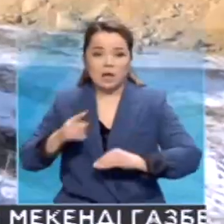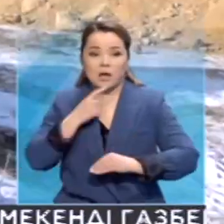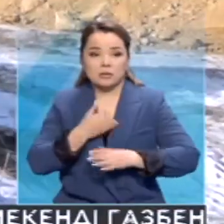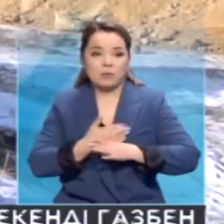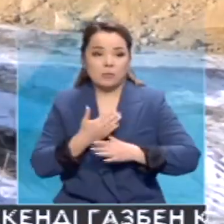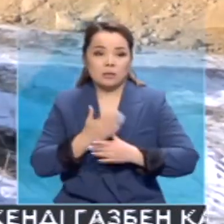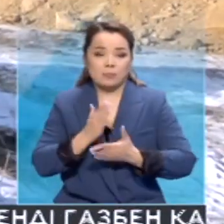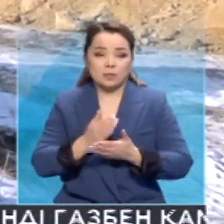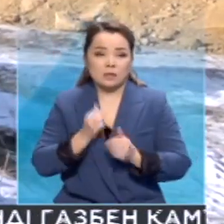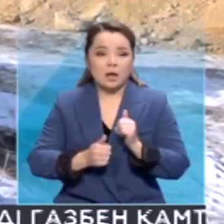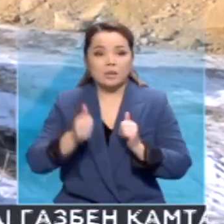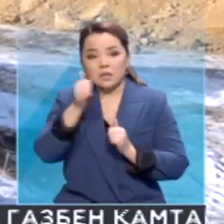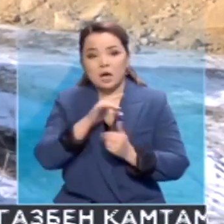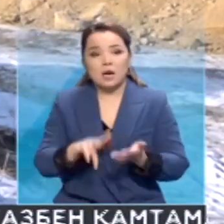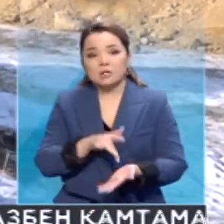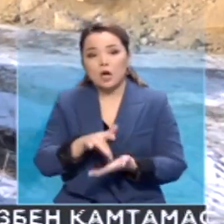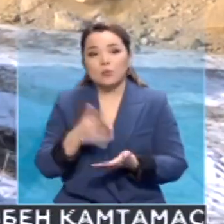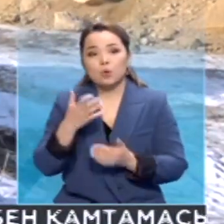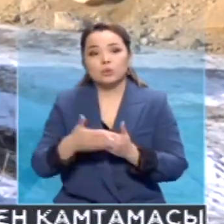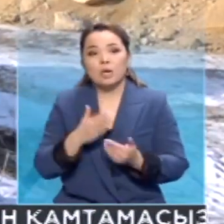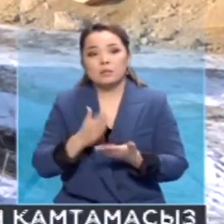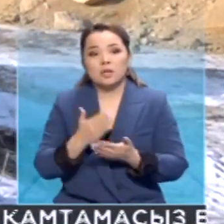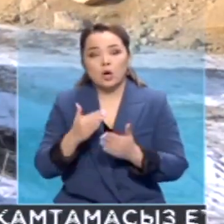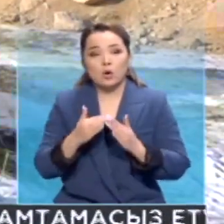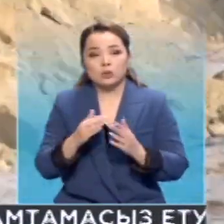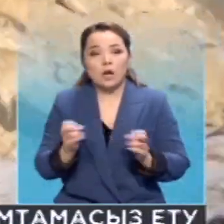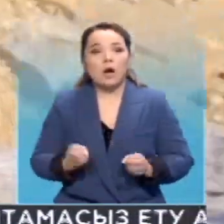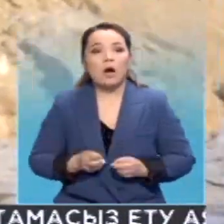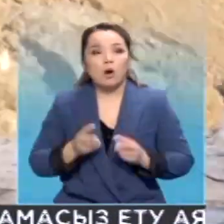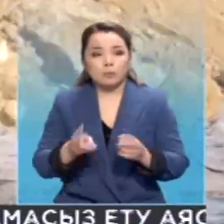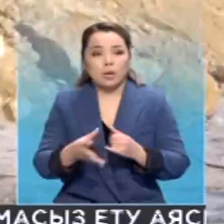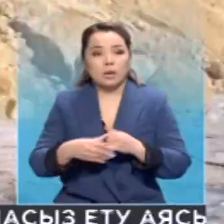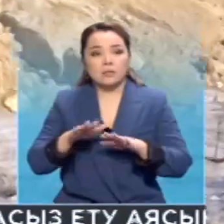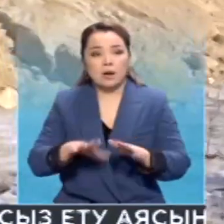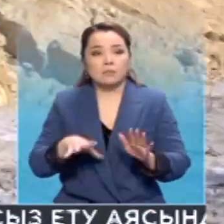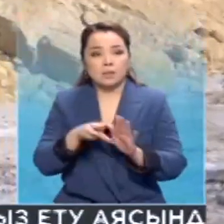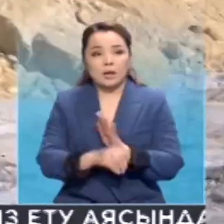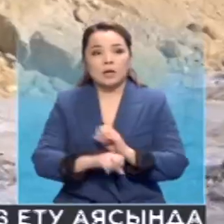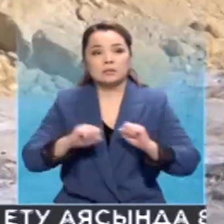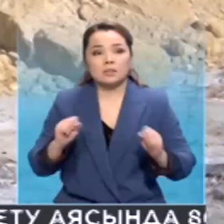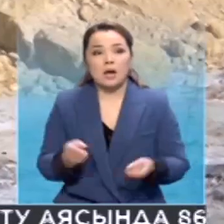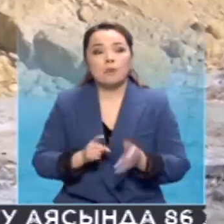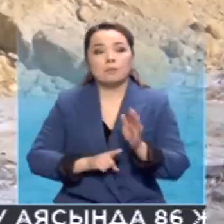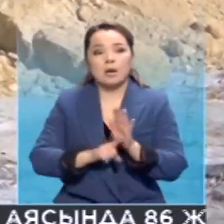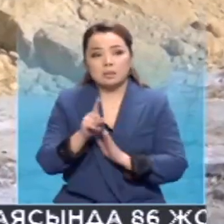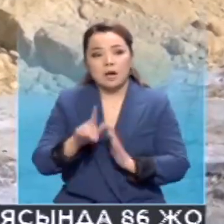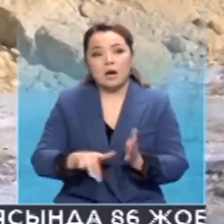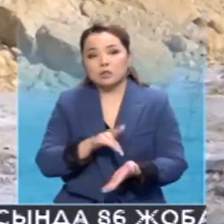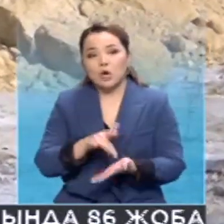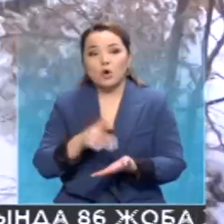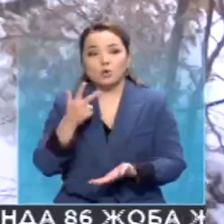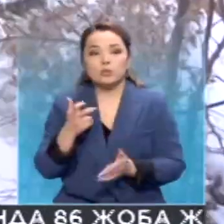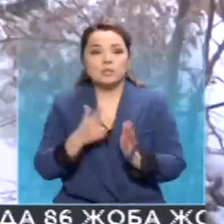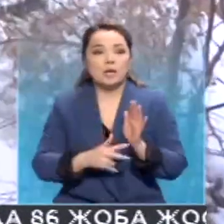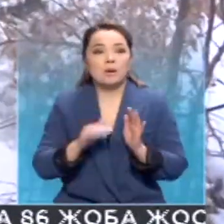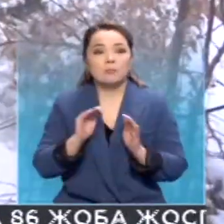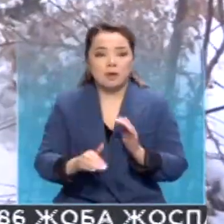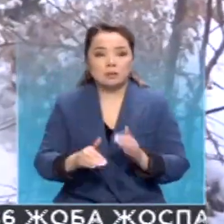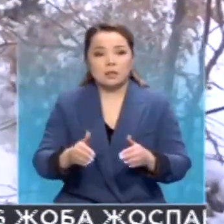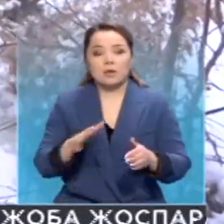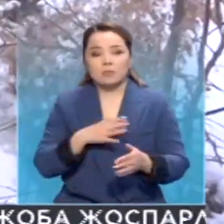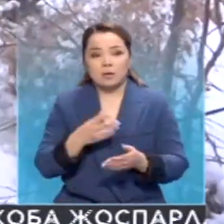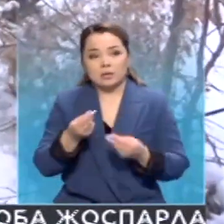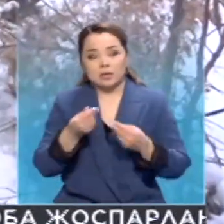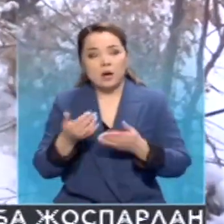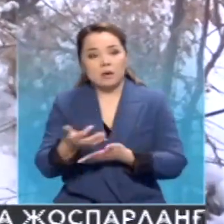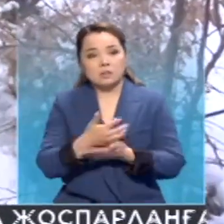сайын көктемде шаһарда 500-ден астам үй қауіпті аймаққа енеді. Қыс басталғалы қаладан 380 мың текше метр қар